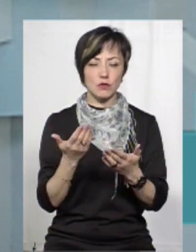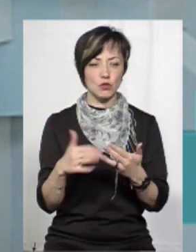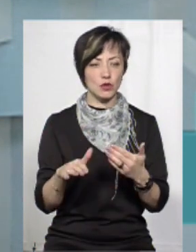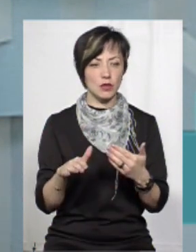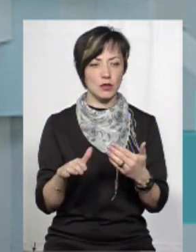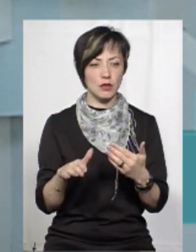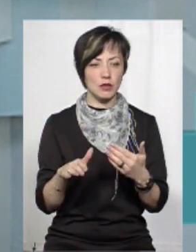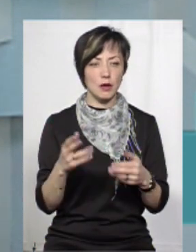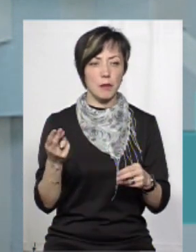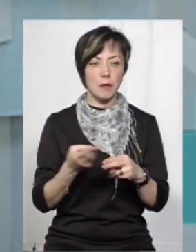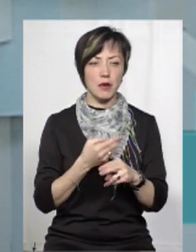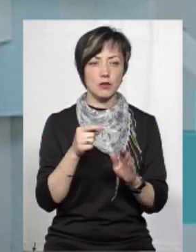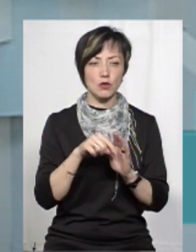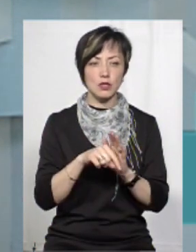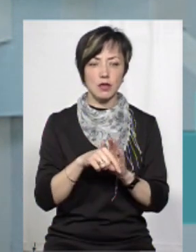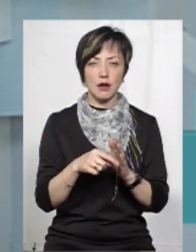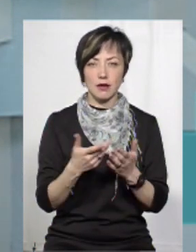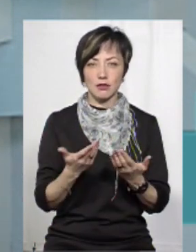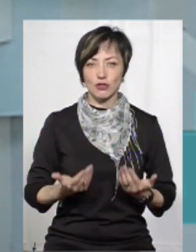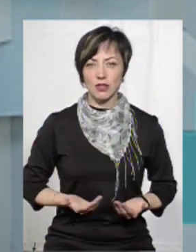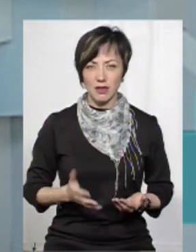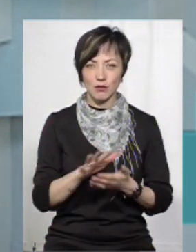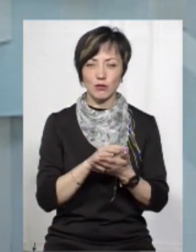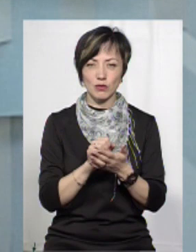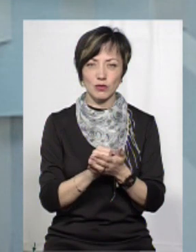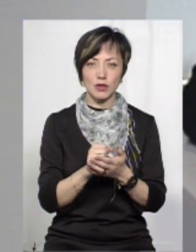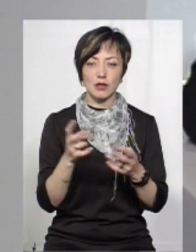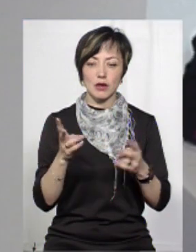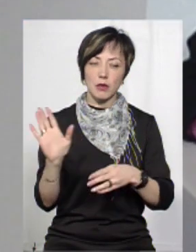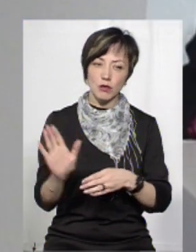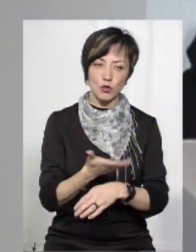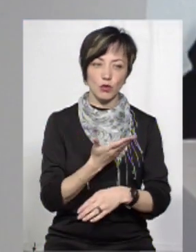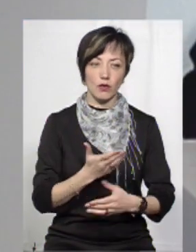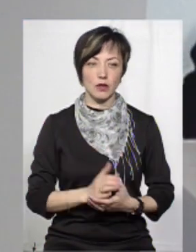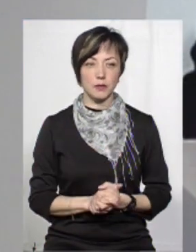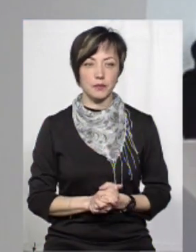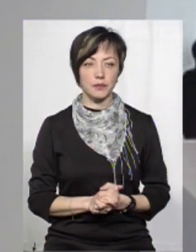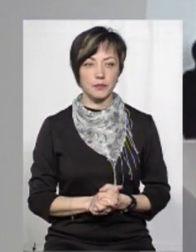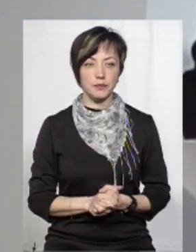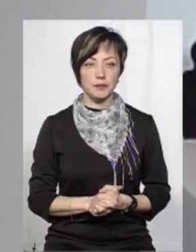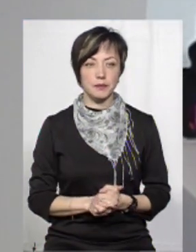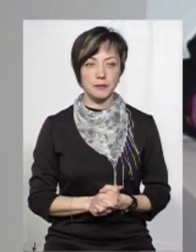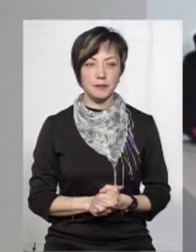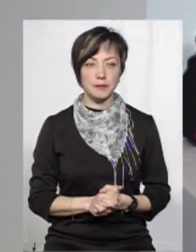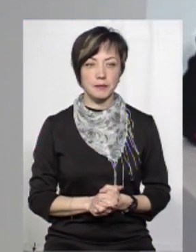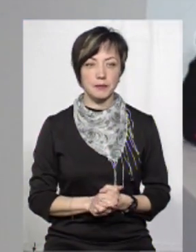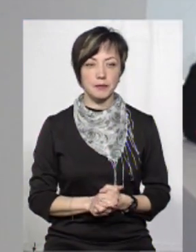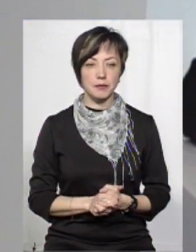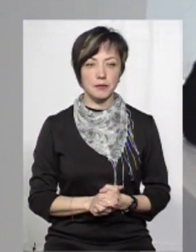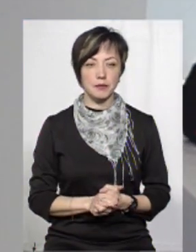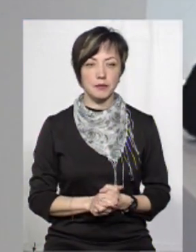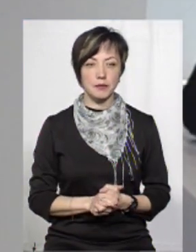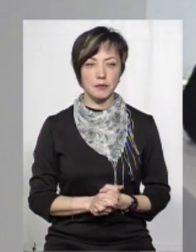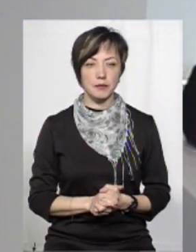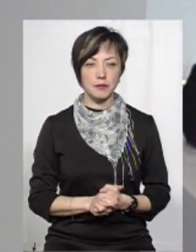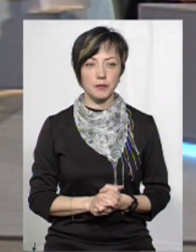вже без ознак життя, як то кажучи, і їх потрібно демонтувати. Ну, вони вже